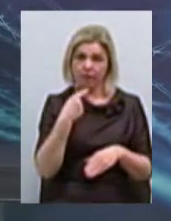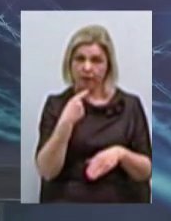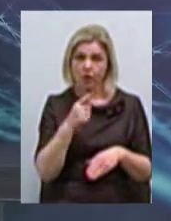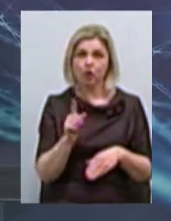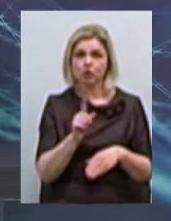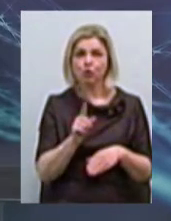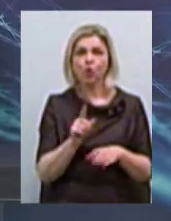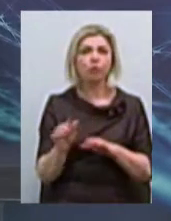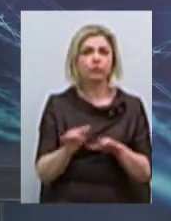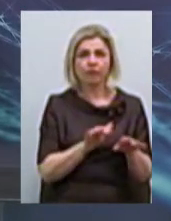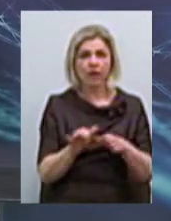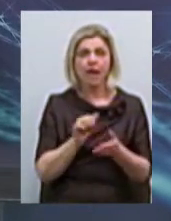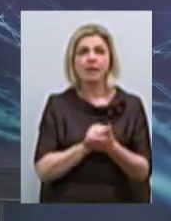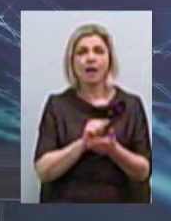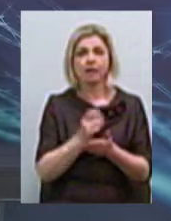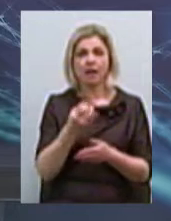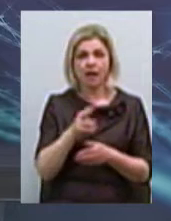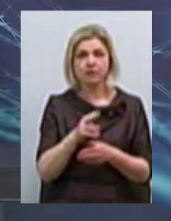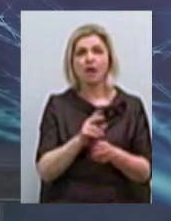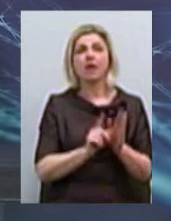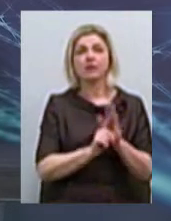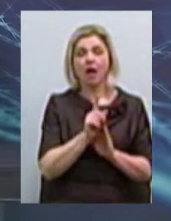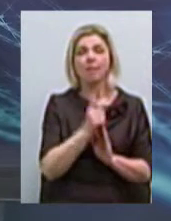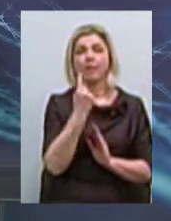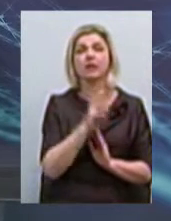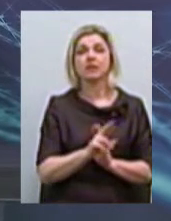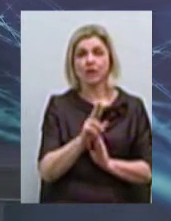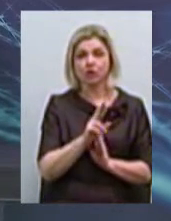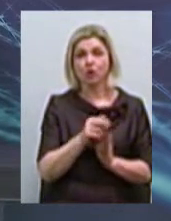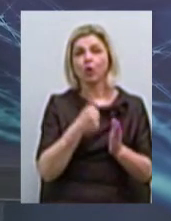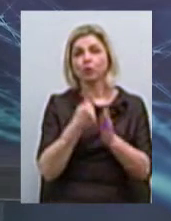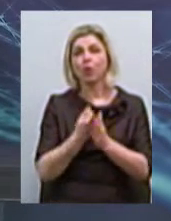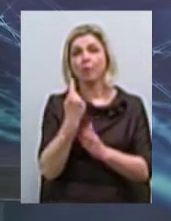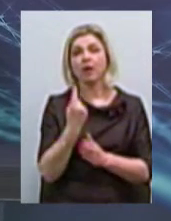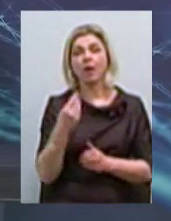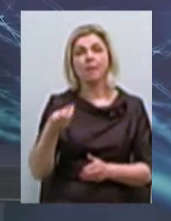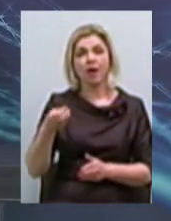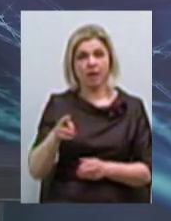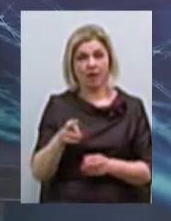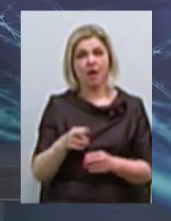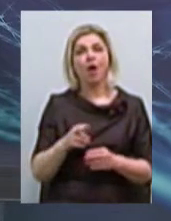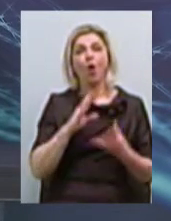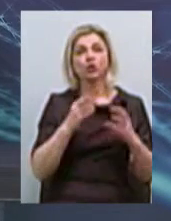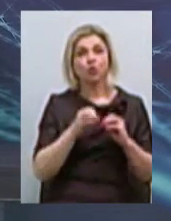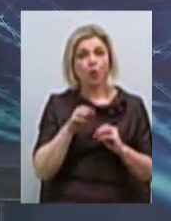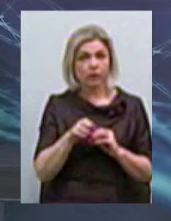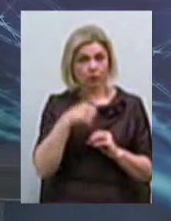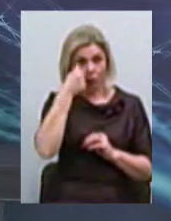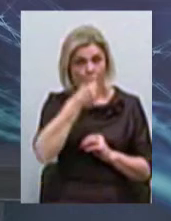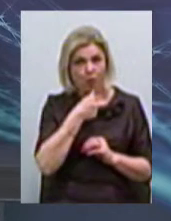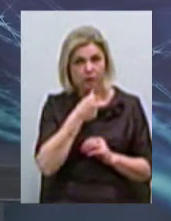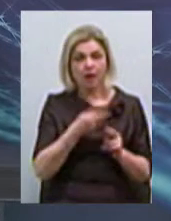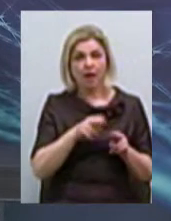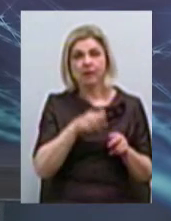кампанія декларування триває з 1 січня звітного року до 1 травня звітного року. В цей період